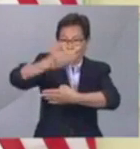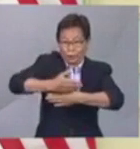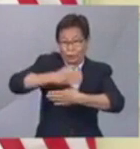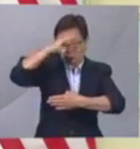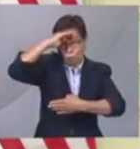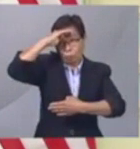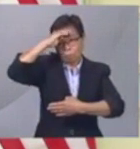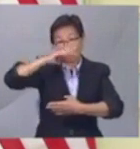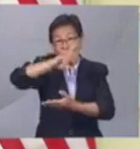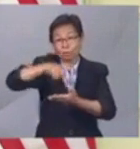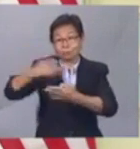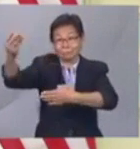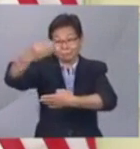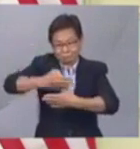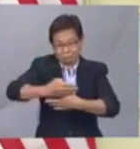Johor juga